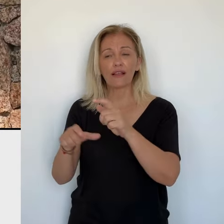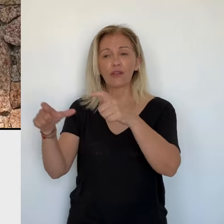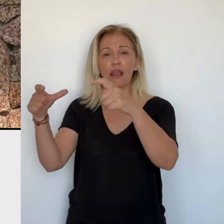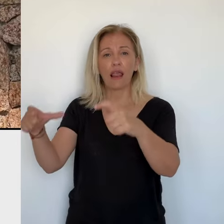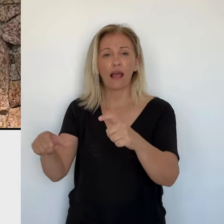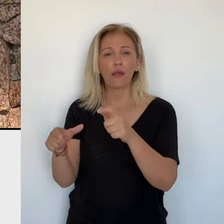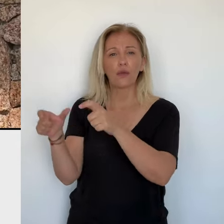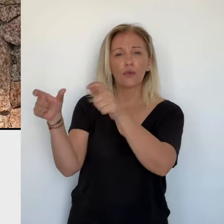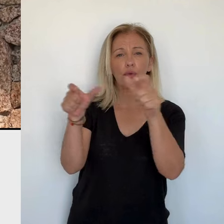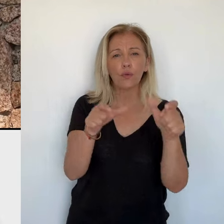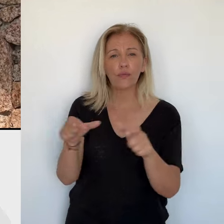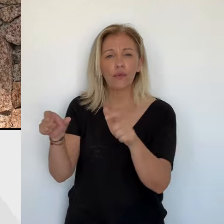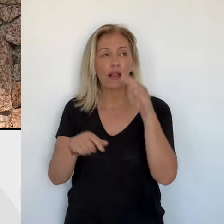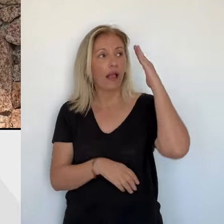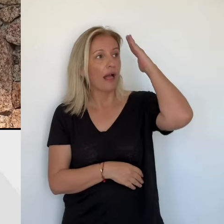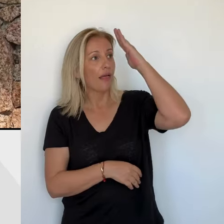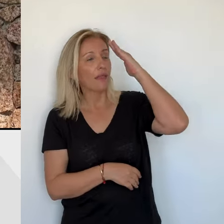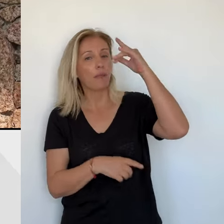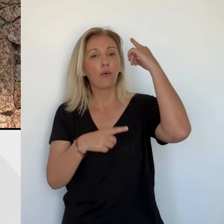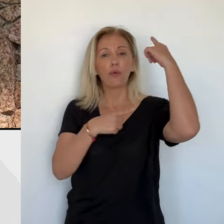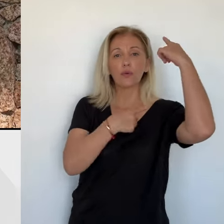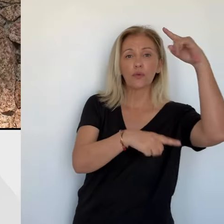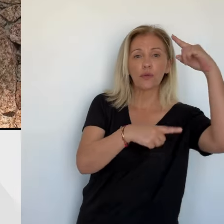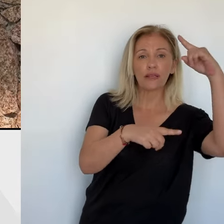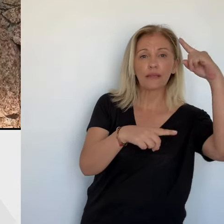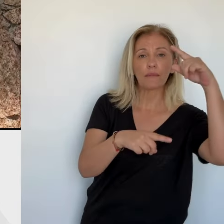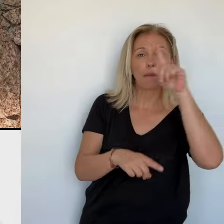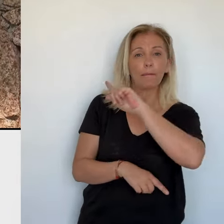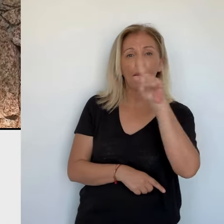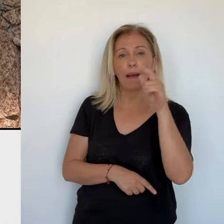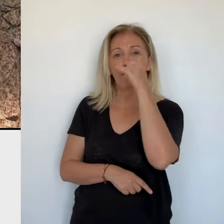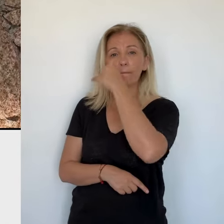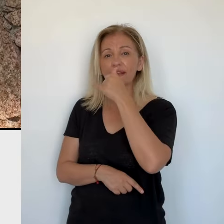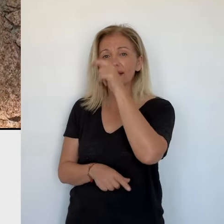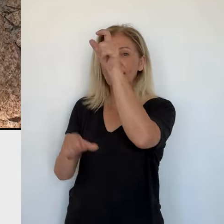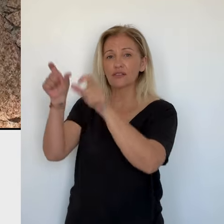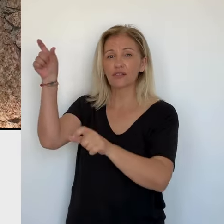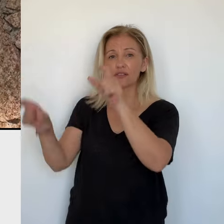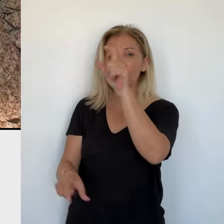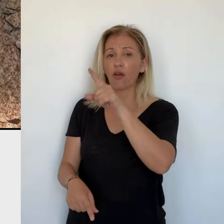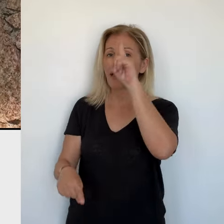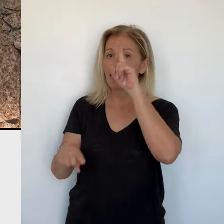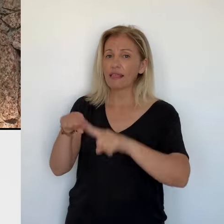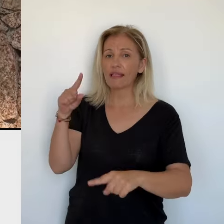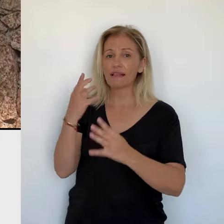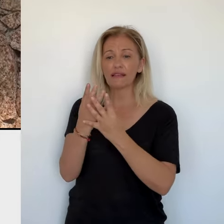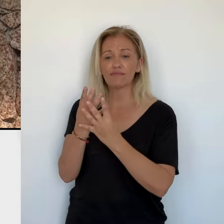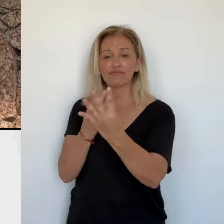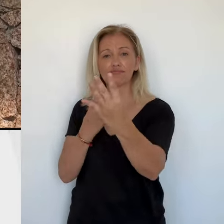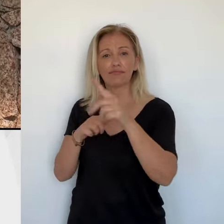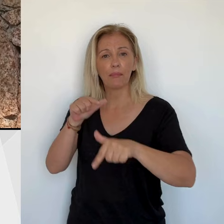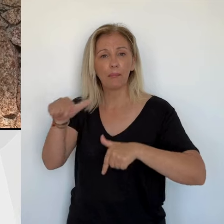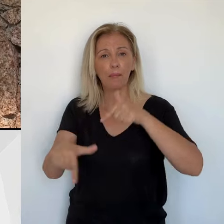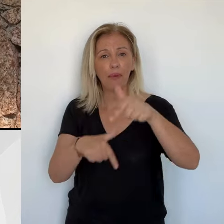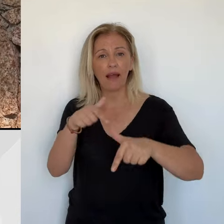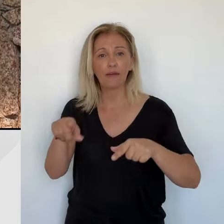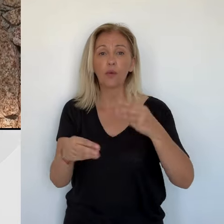un rôle... Enfin, avoir un regard sur ce que les gens font pour qu'ils ne fassent pas forcément